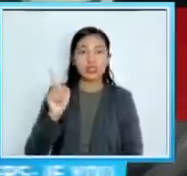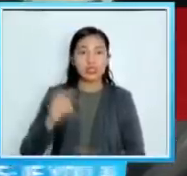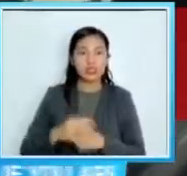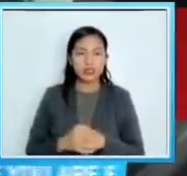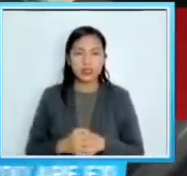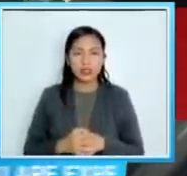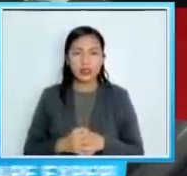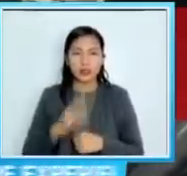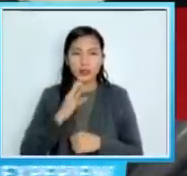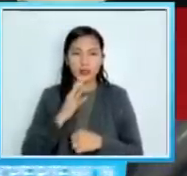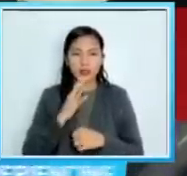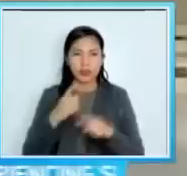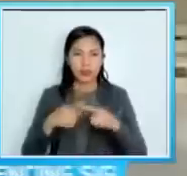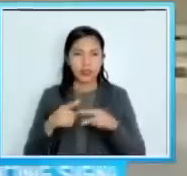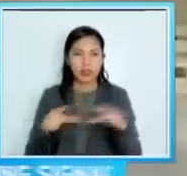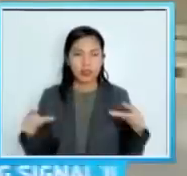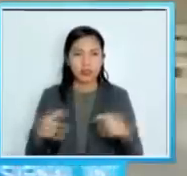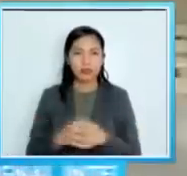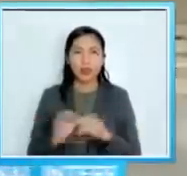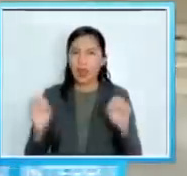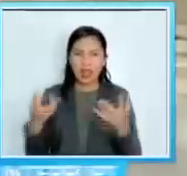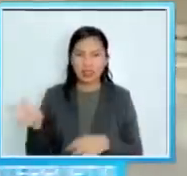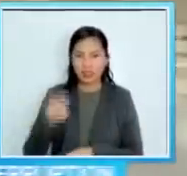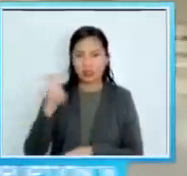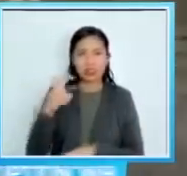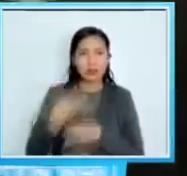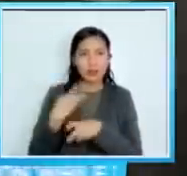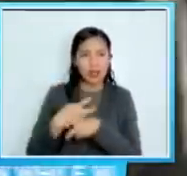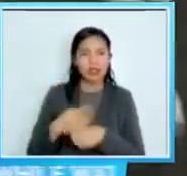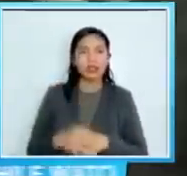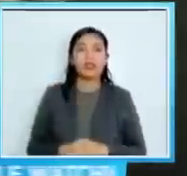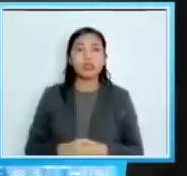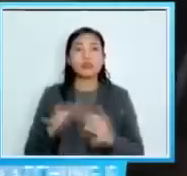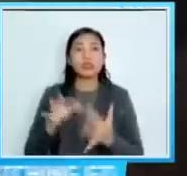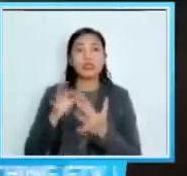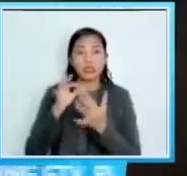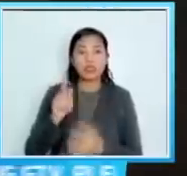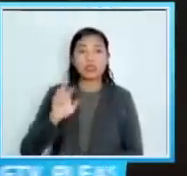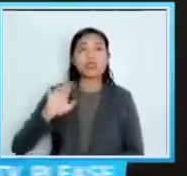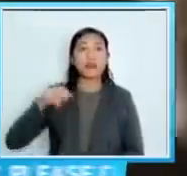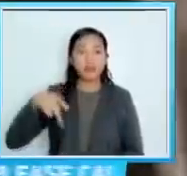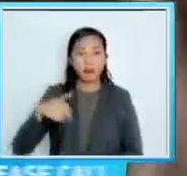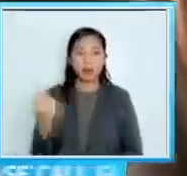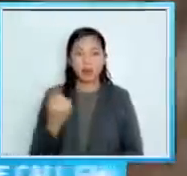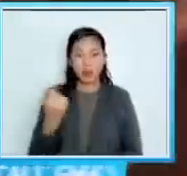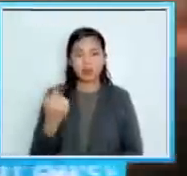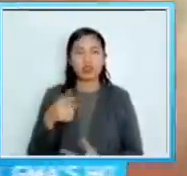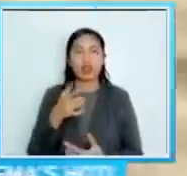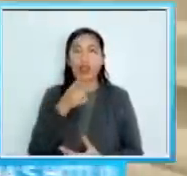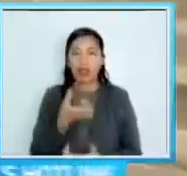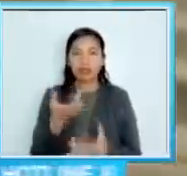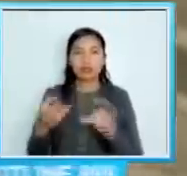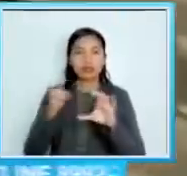Wala kami impo sir kung nabiyahe niya karon. Sa bihira lang na special trip mula Dinagat Islands, swerteng nakasakay ang pamilya ni Tertuliano